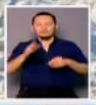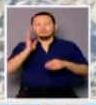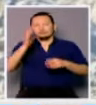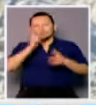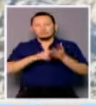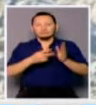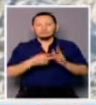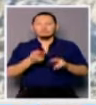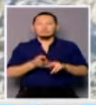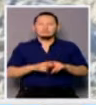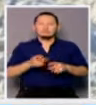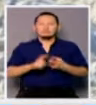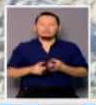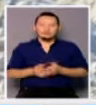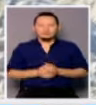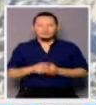осы